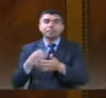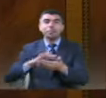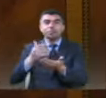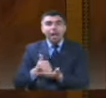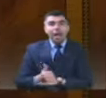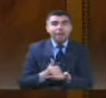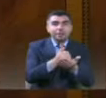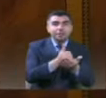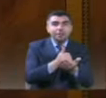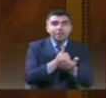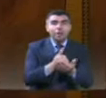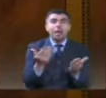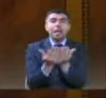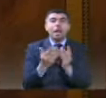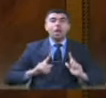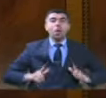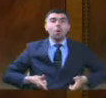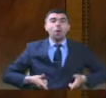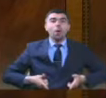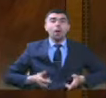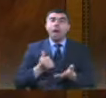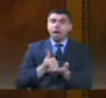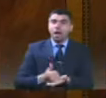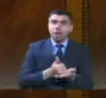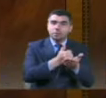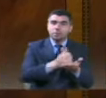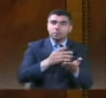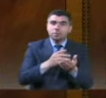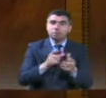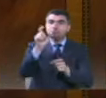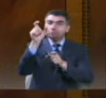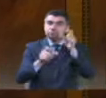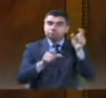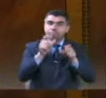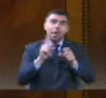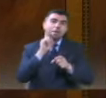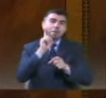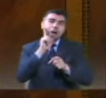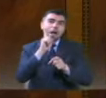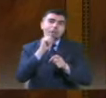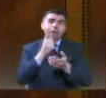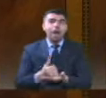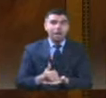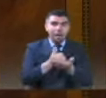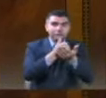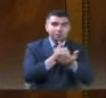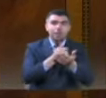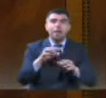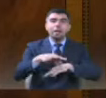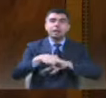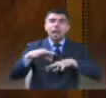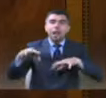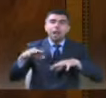ومحاربة الهدر المدرسي وتمويل الدعم المباشر للنساء الأرامل وتفعيل صندوق التكافل العائلي للنساء